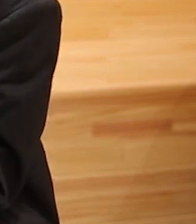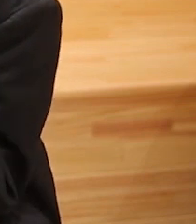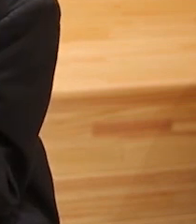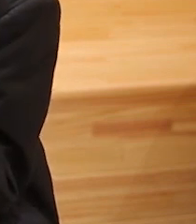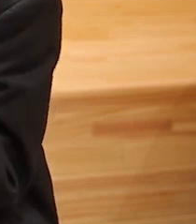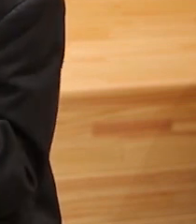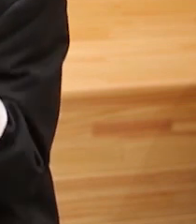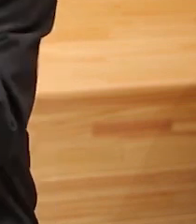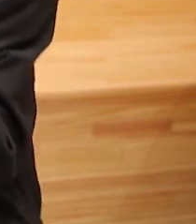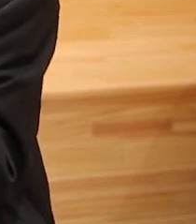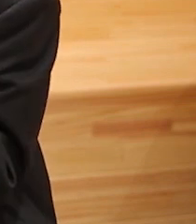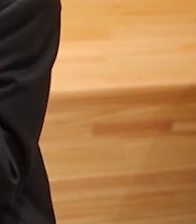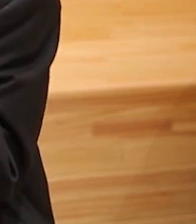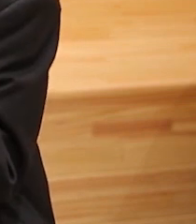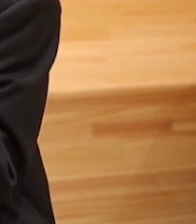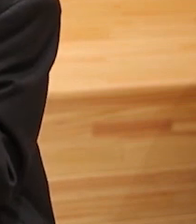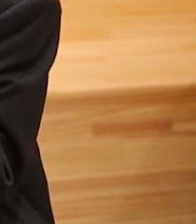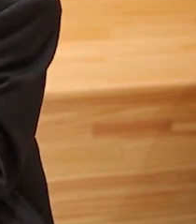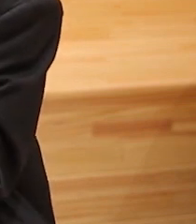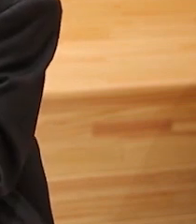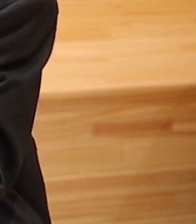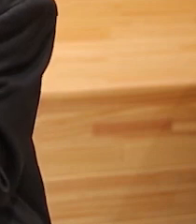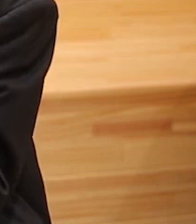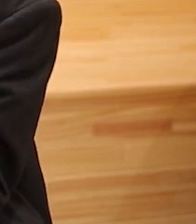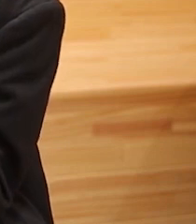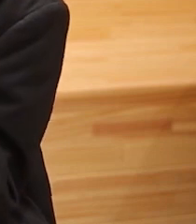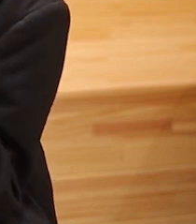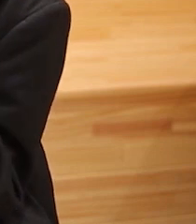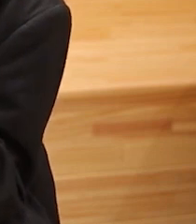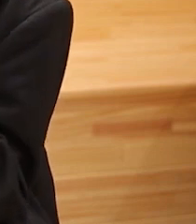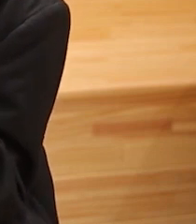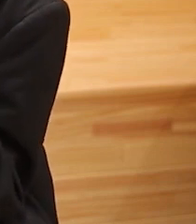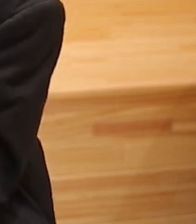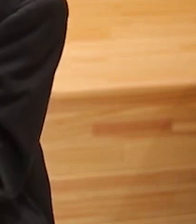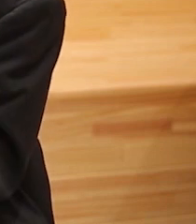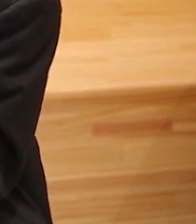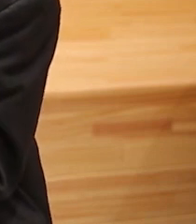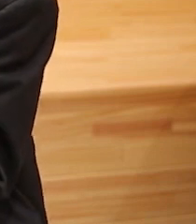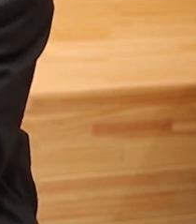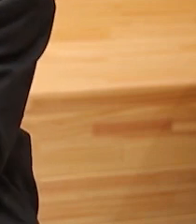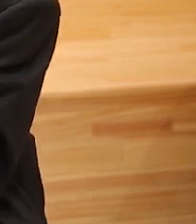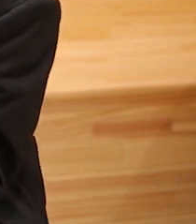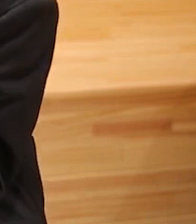평소대로라면 잃어버리고 찾기 쉽지 않았을 텐데 정말 운이 좋았던 것 같아요.